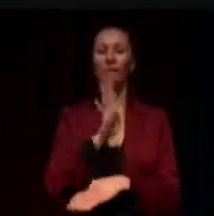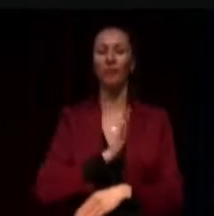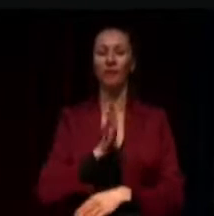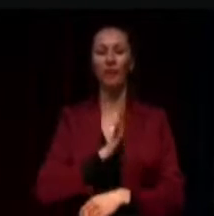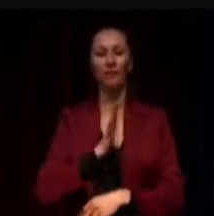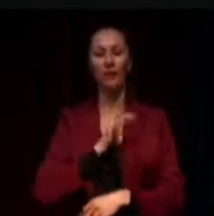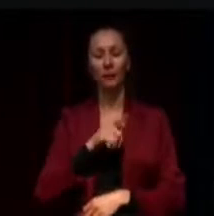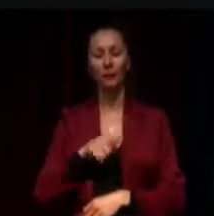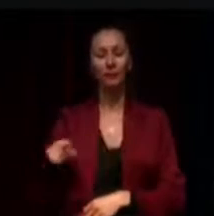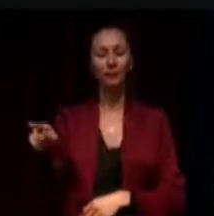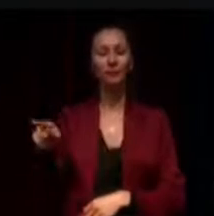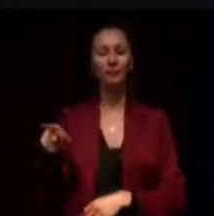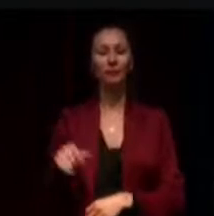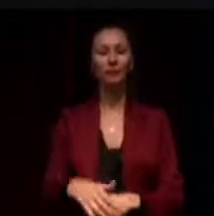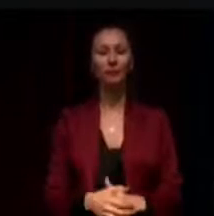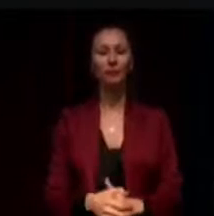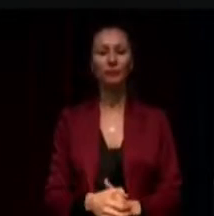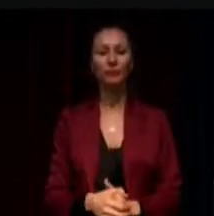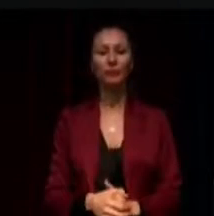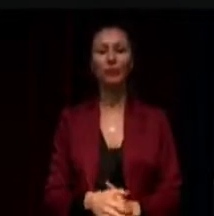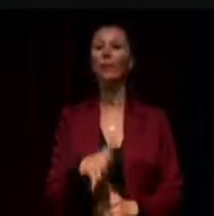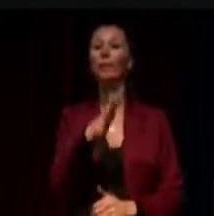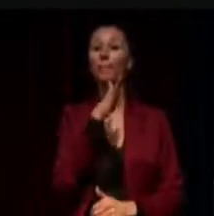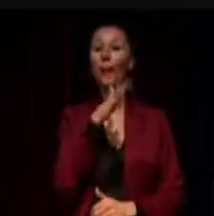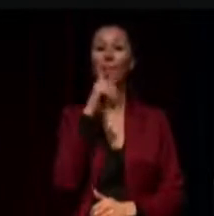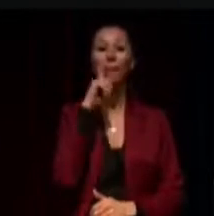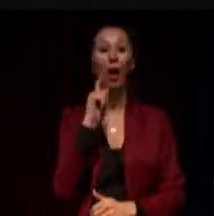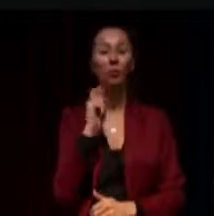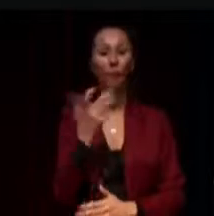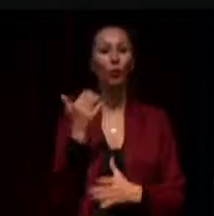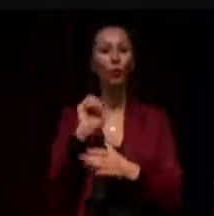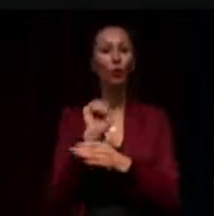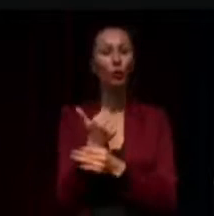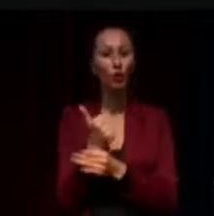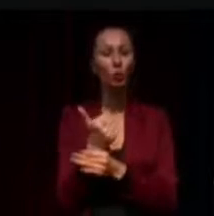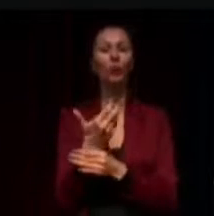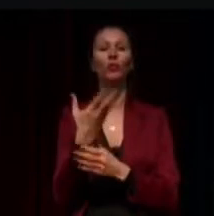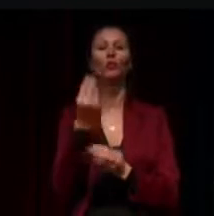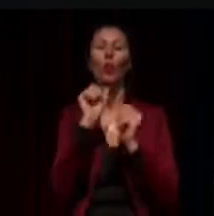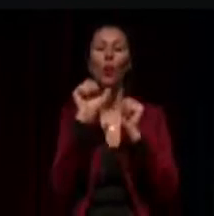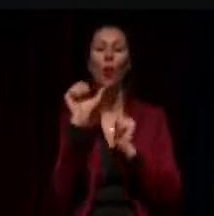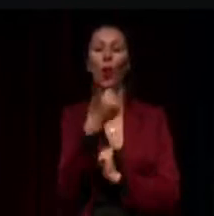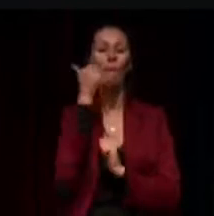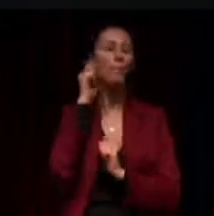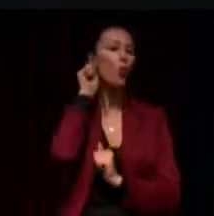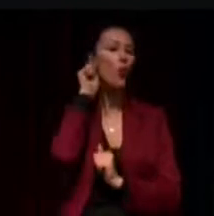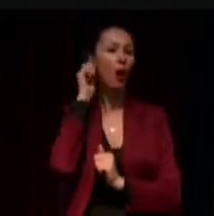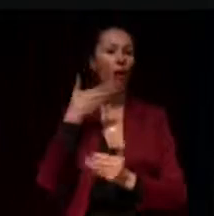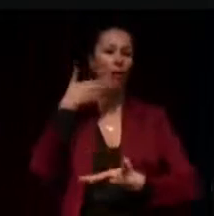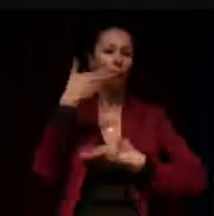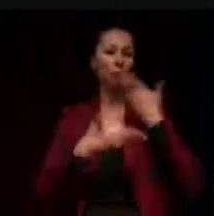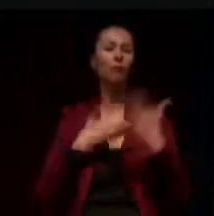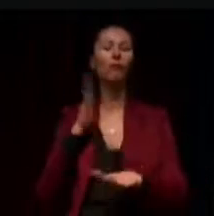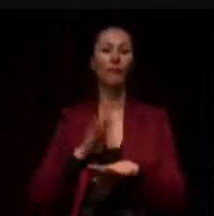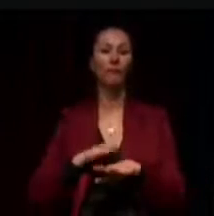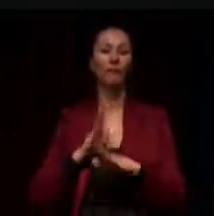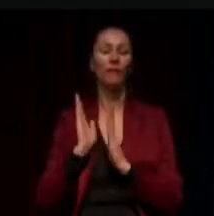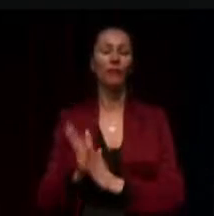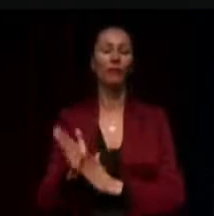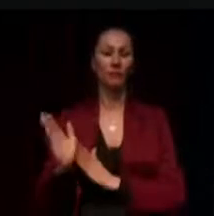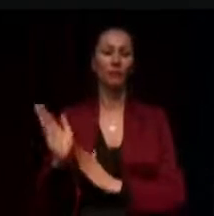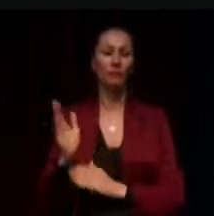yaşayacağımızdır. Nitekim bilim adamları, uzmanlar çok önemli uyarılar yapmaya devam